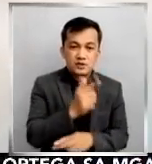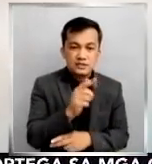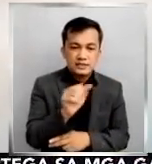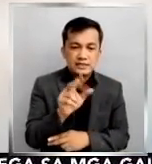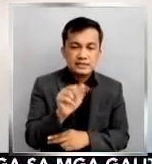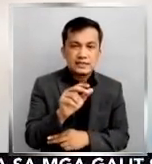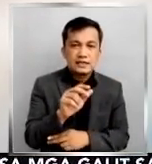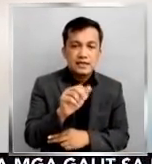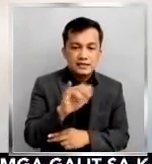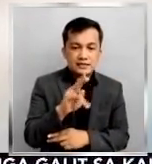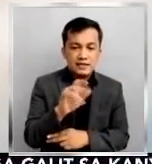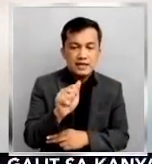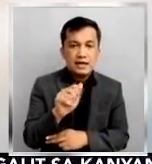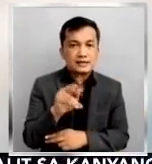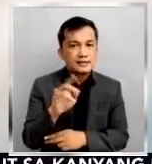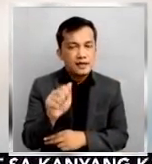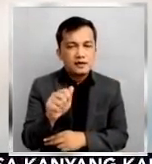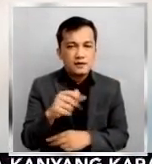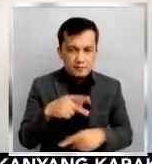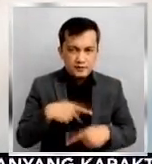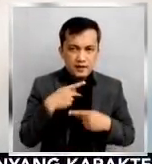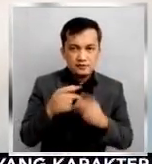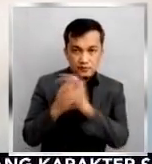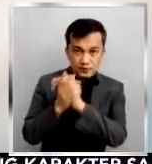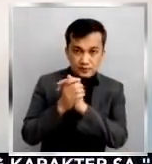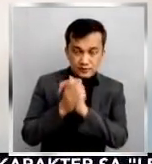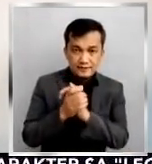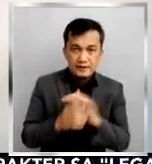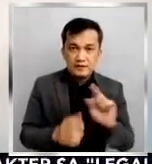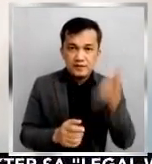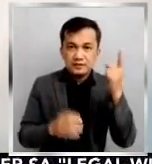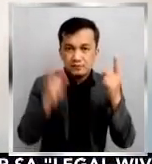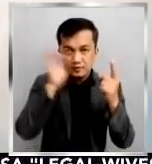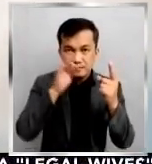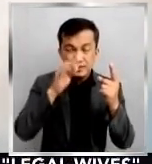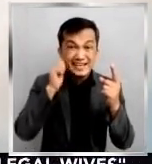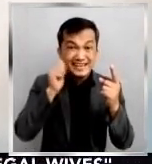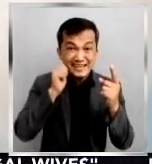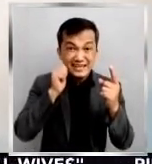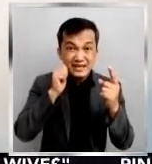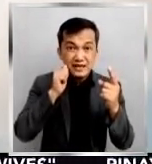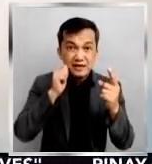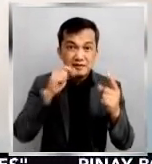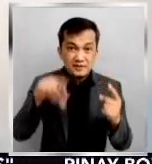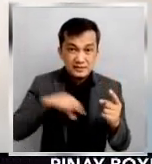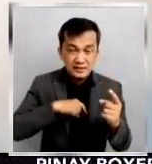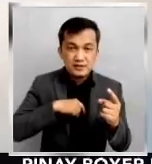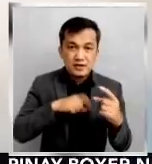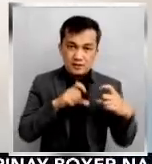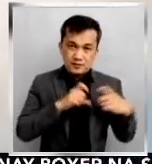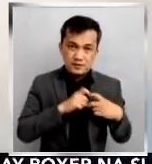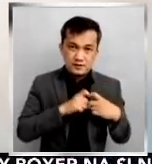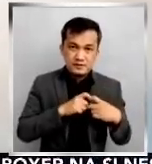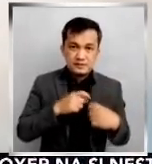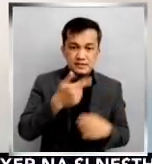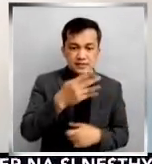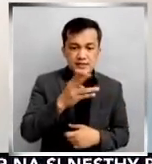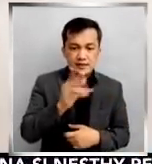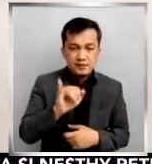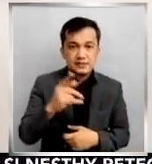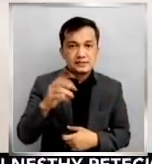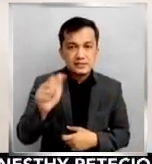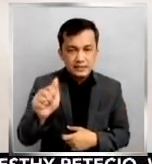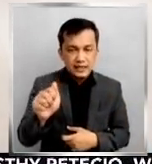Proud naman at nag-congratulate sa first Filipino boxing medalist ang mga kapusong sina Gabby Garcia, China Hortaleza